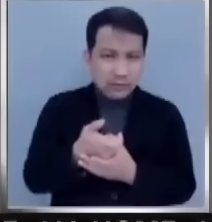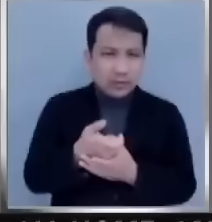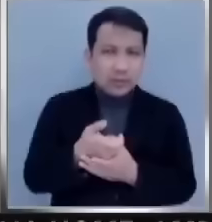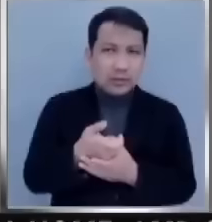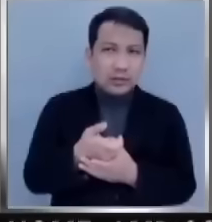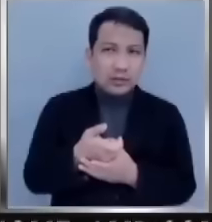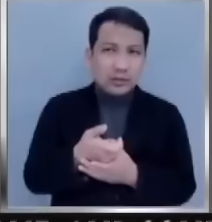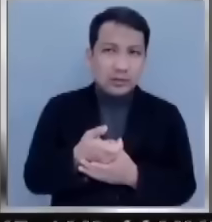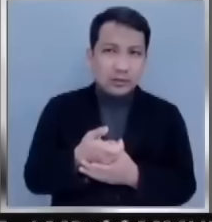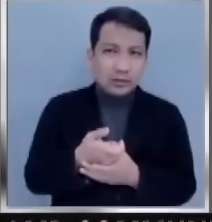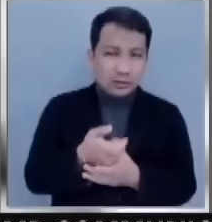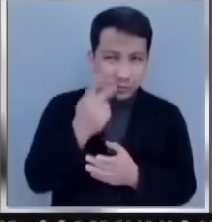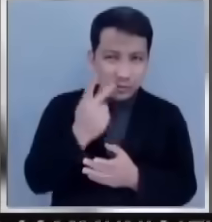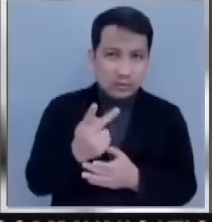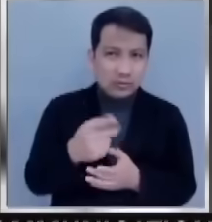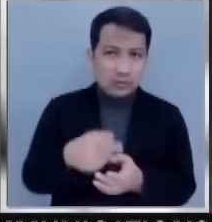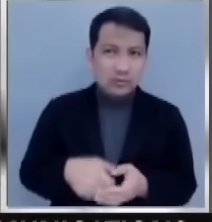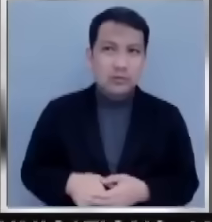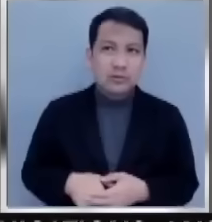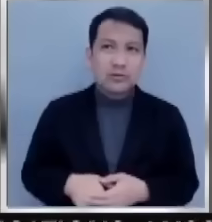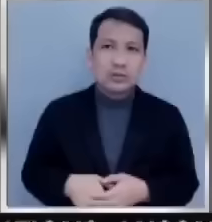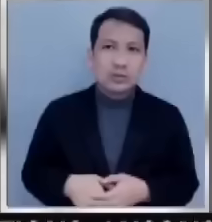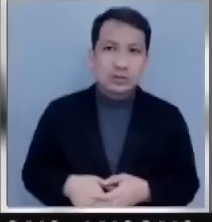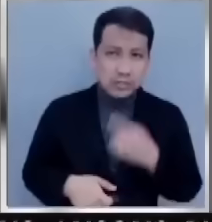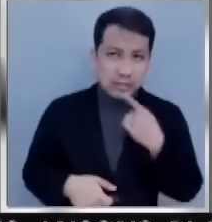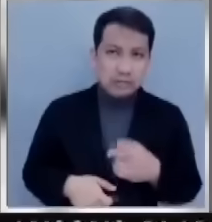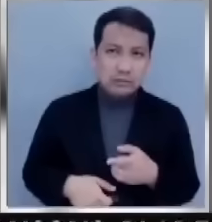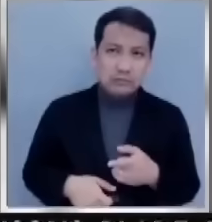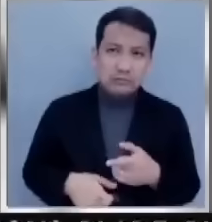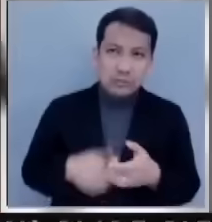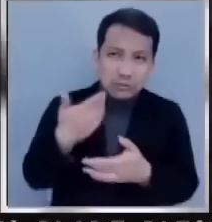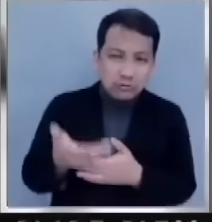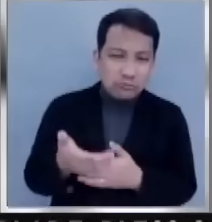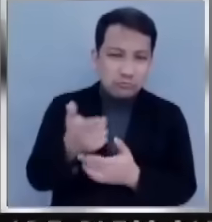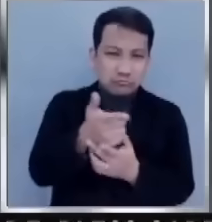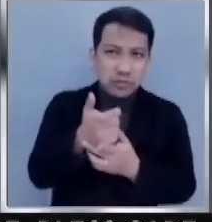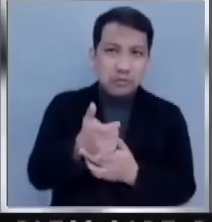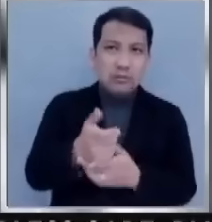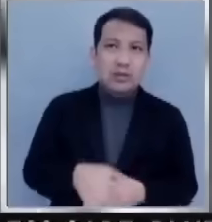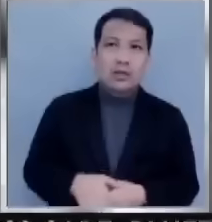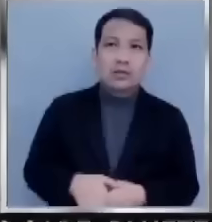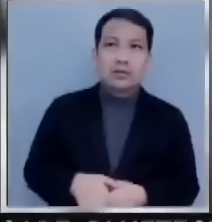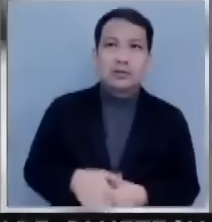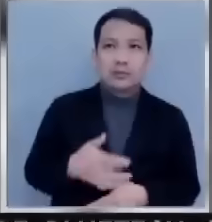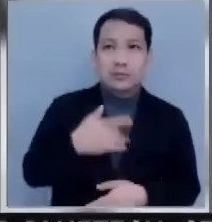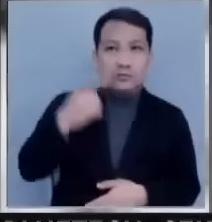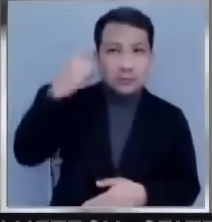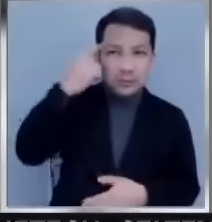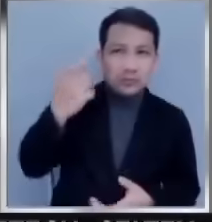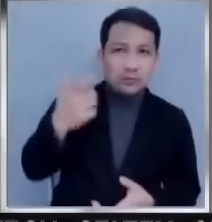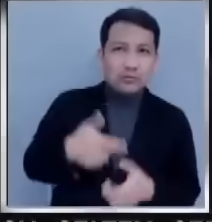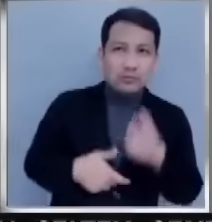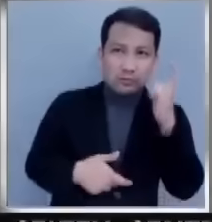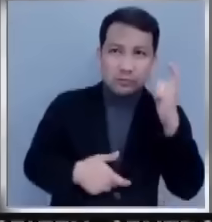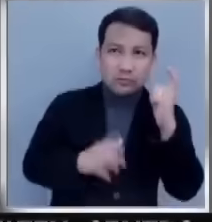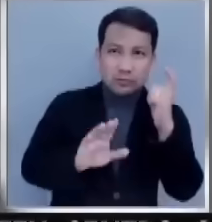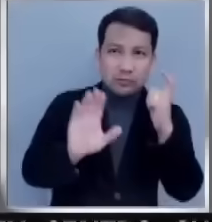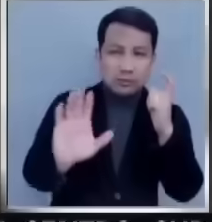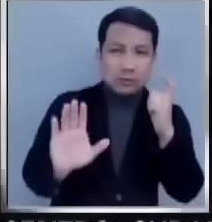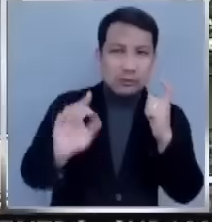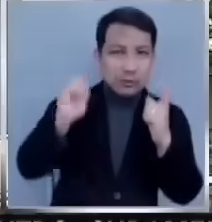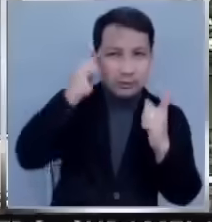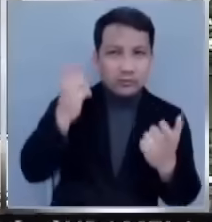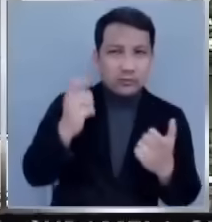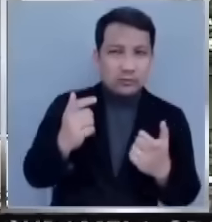ABC sir. So wala na po kung tayo magpaputok sir kasi ang iniisip ko pag nagpaputok ako, either na tutuluyan nila